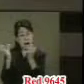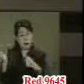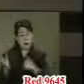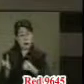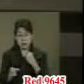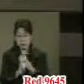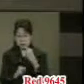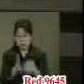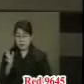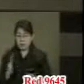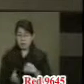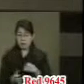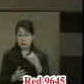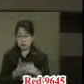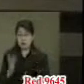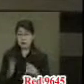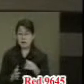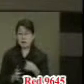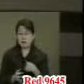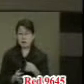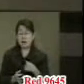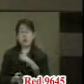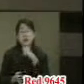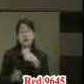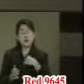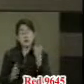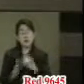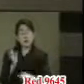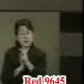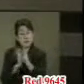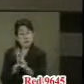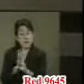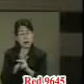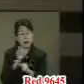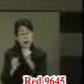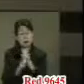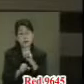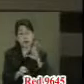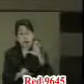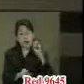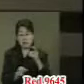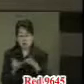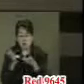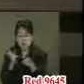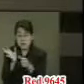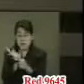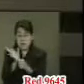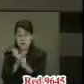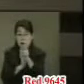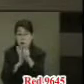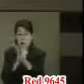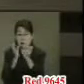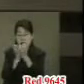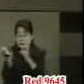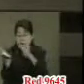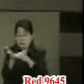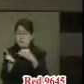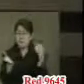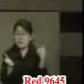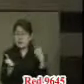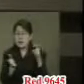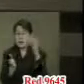อครับเนี่ยผมจะถามสิถ้าเป็นความผิดถามรัฐมนตรีฉบับ50เขียนวิธีการแก้รัฐมนูญไว้ทำไมครับถ้าการคิดจะ